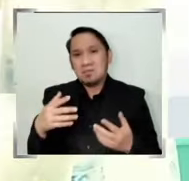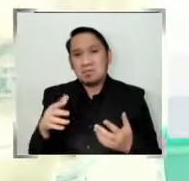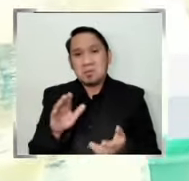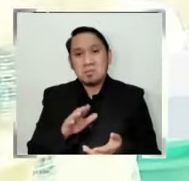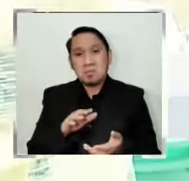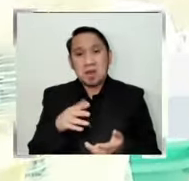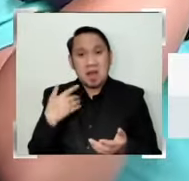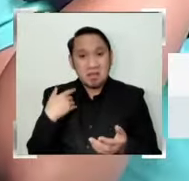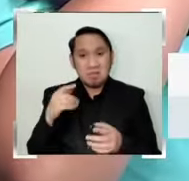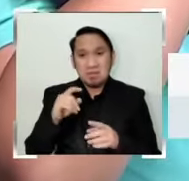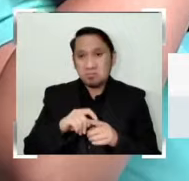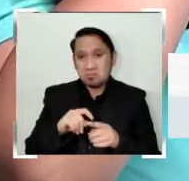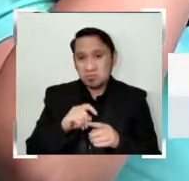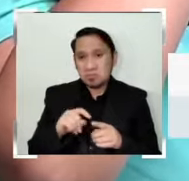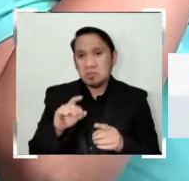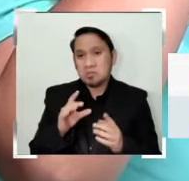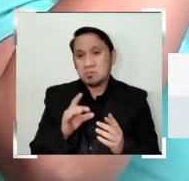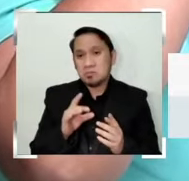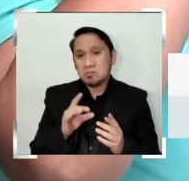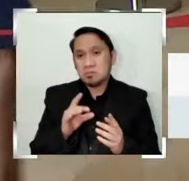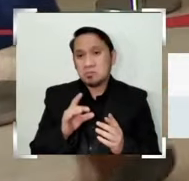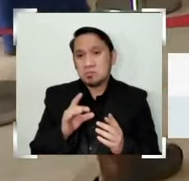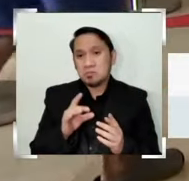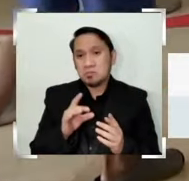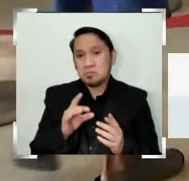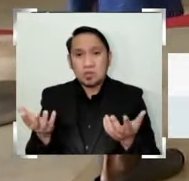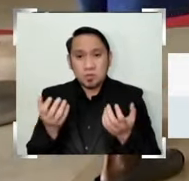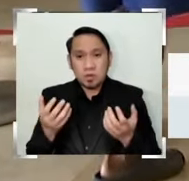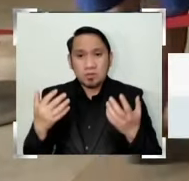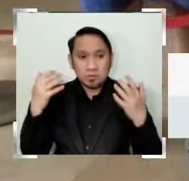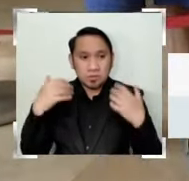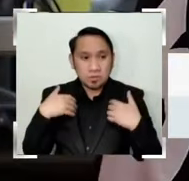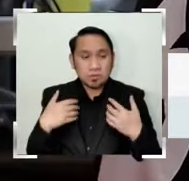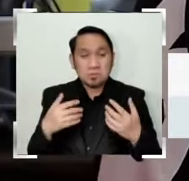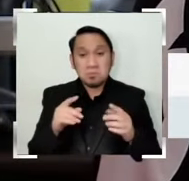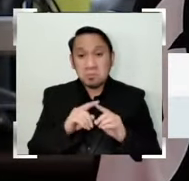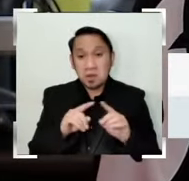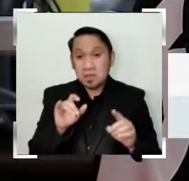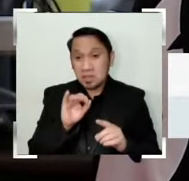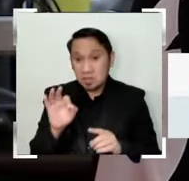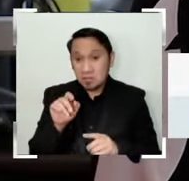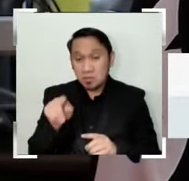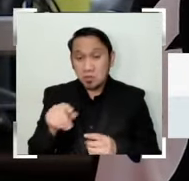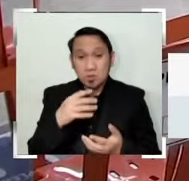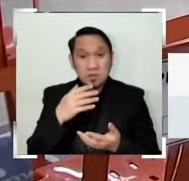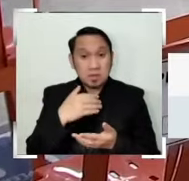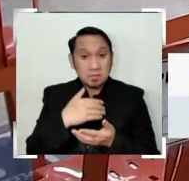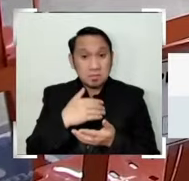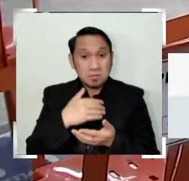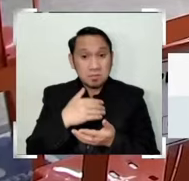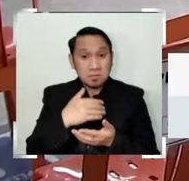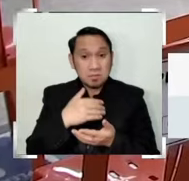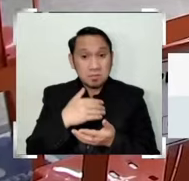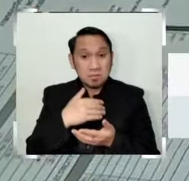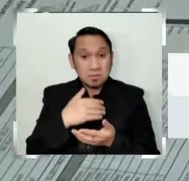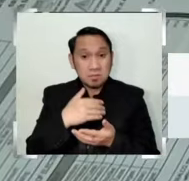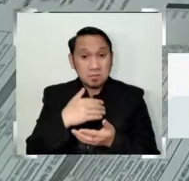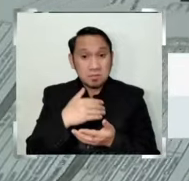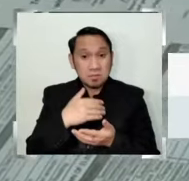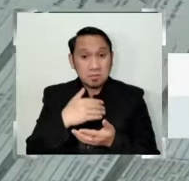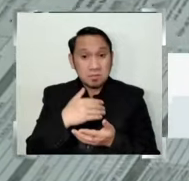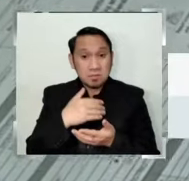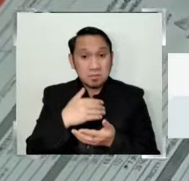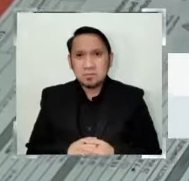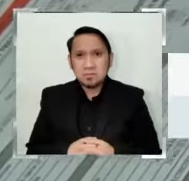mong magpapresko kapag tumatagaktak na ang pawis. Pero kung ikaw ang taga-budget ng pamilya, baka lalong tumagaktak ang pawis mo kapag nakita